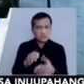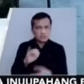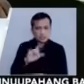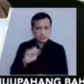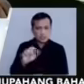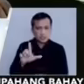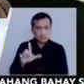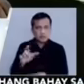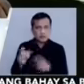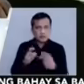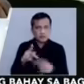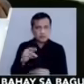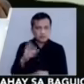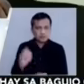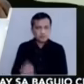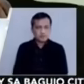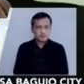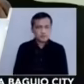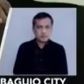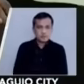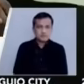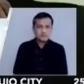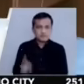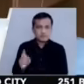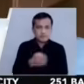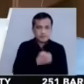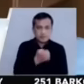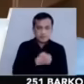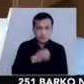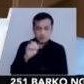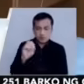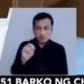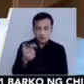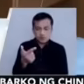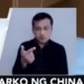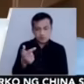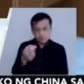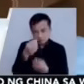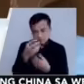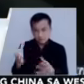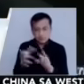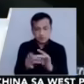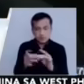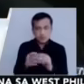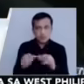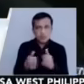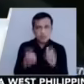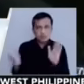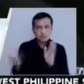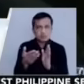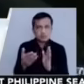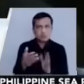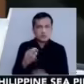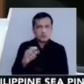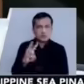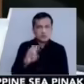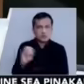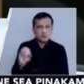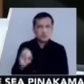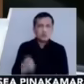Pogo naging emosyonal si Ong na ikwento kung paano niya nakilala si w Sino nagpakilala SAO